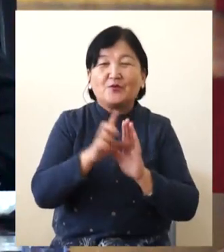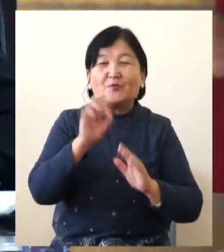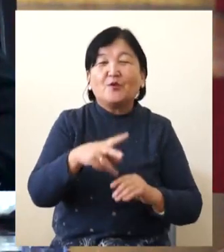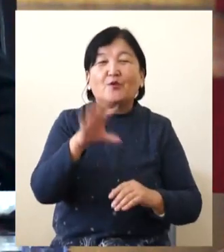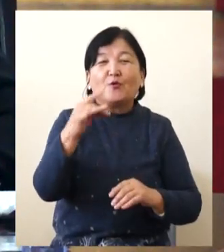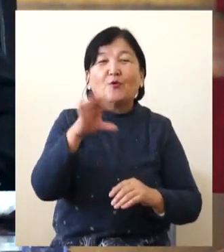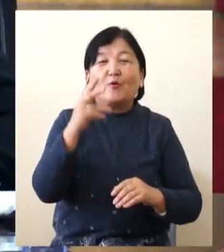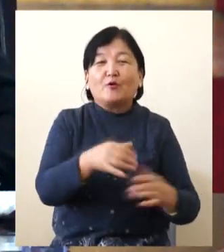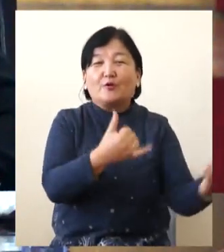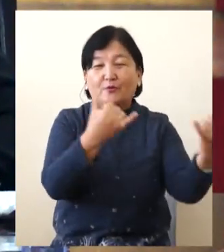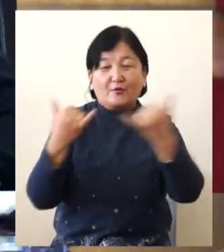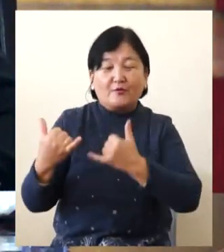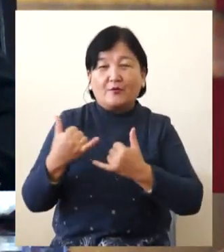байна.